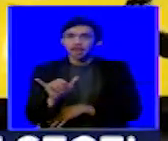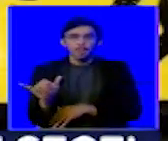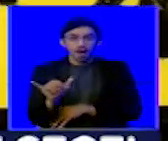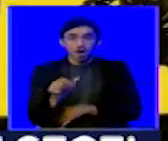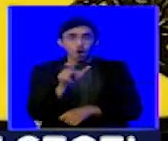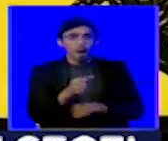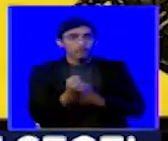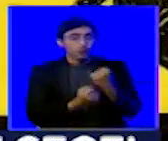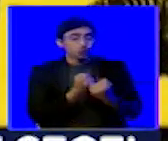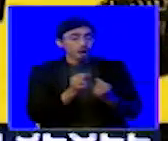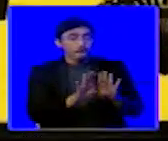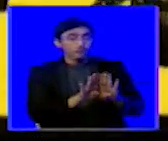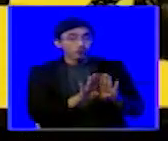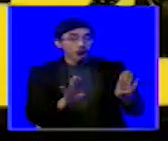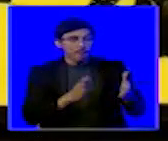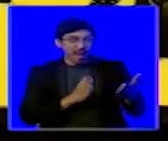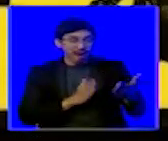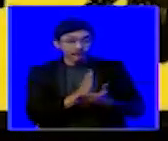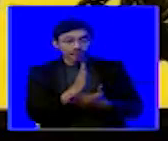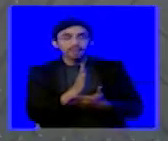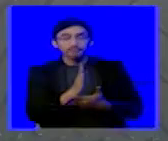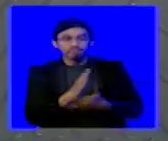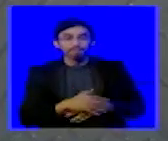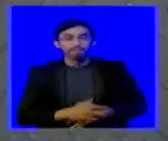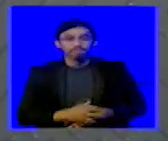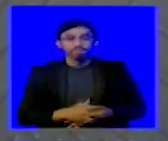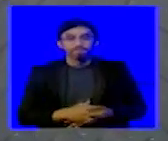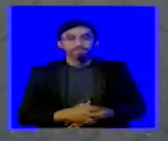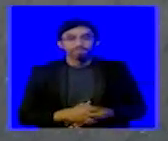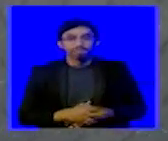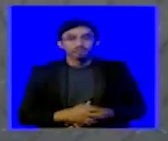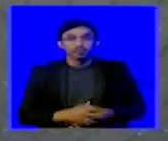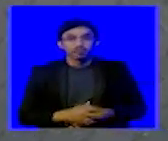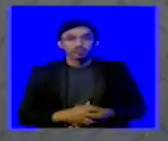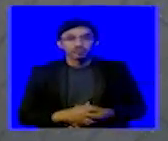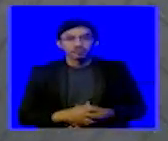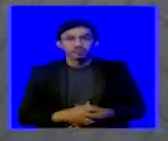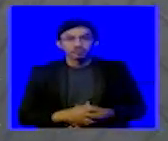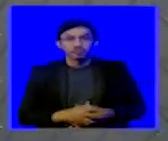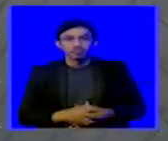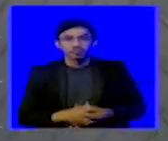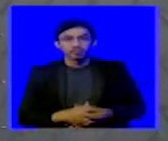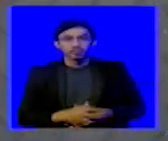yang melakukan pelanggaran serupa. Dari Jakarta, Rani Sanjaya melaporkan.